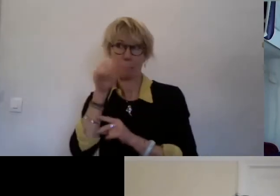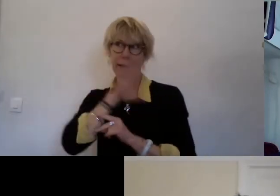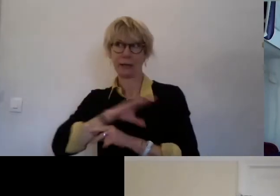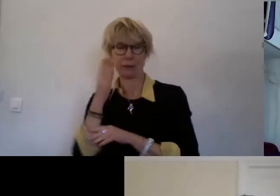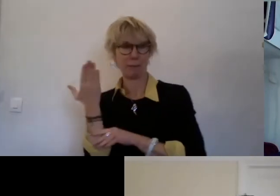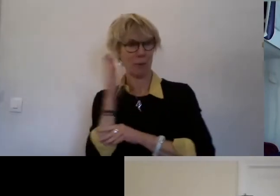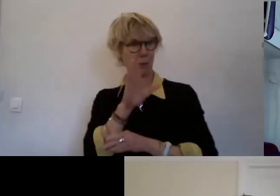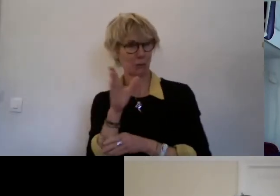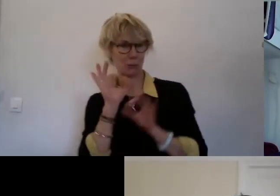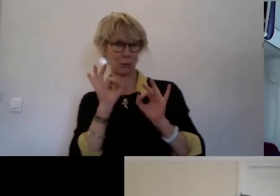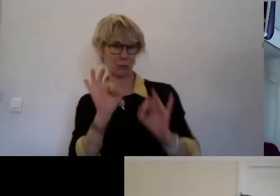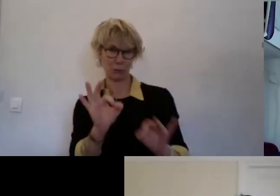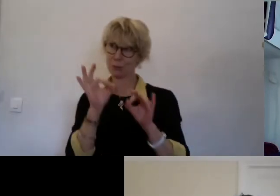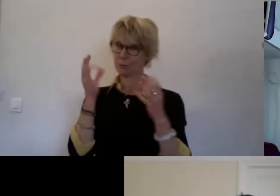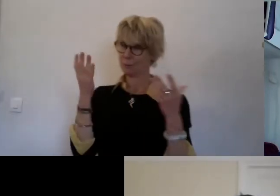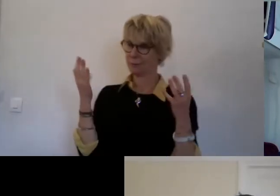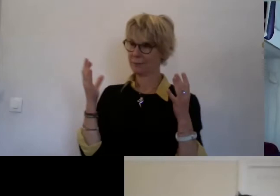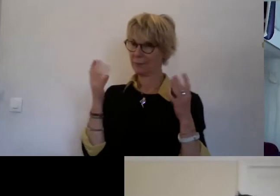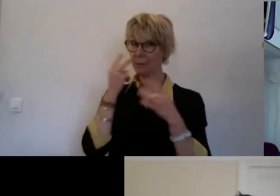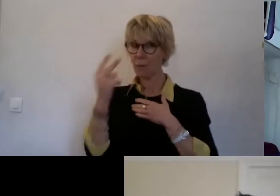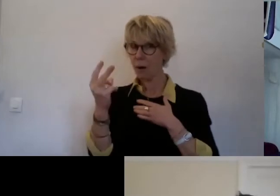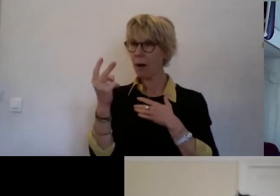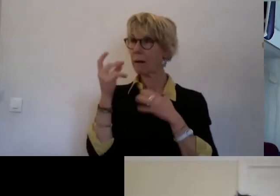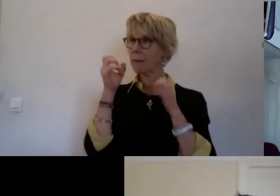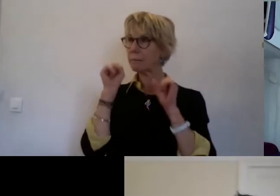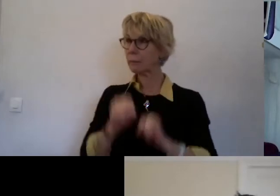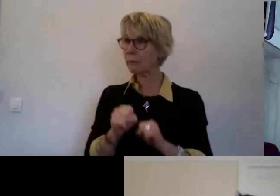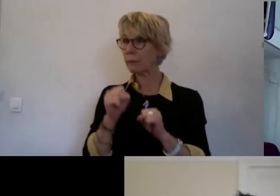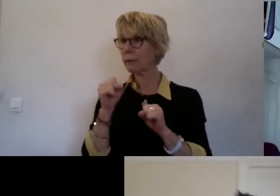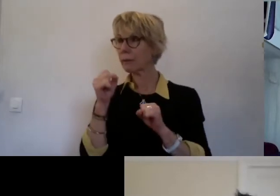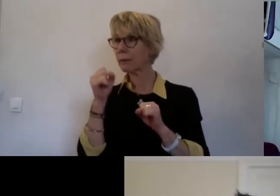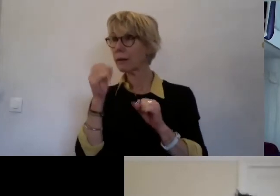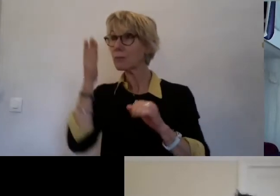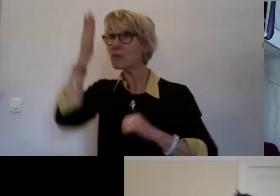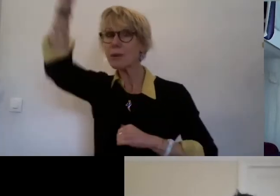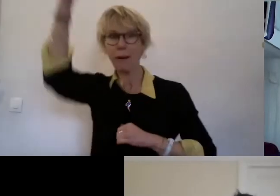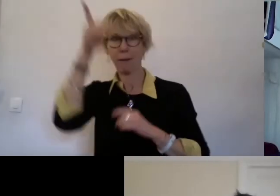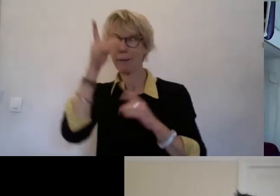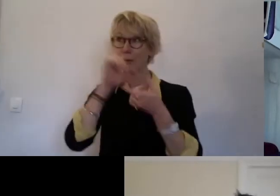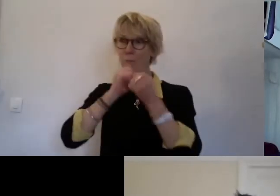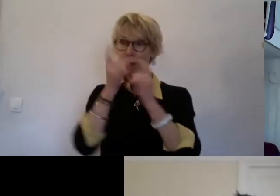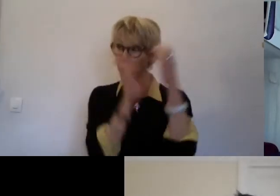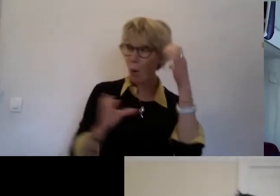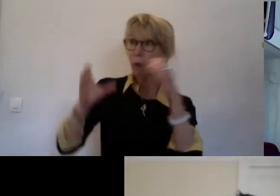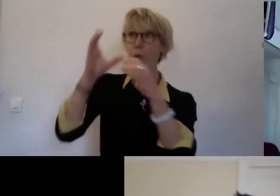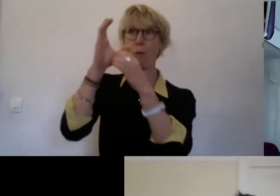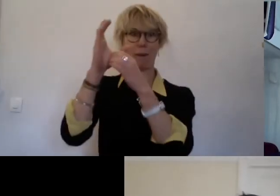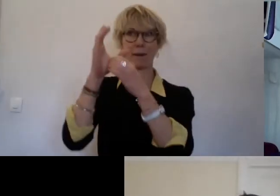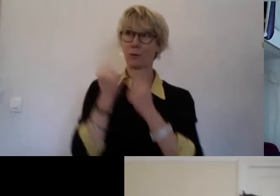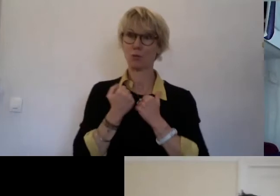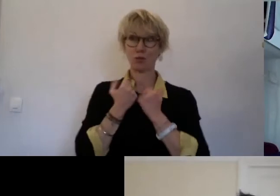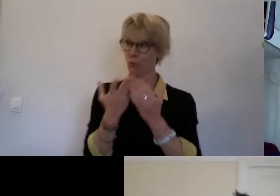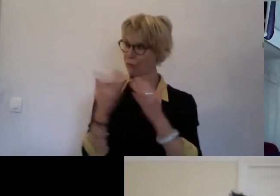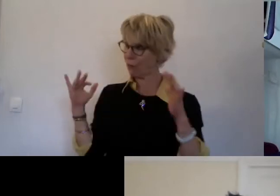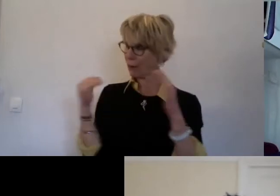ce dispositif de médiation pouvait compléter notre offre générale au musée. C'est-à-dire que le musée propose à destination